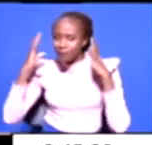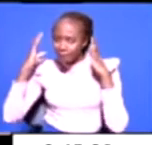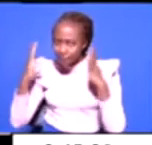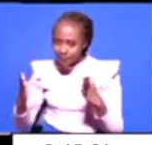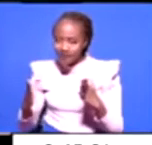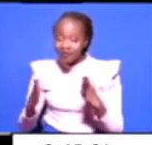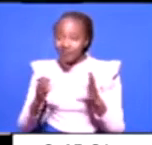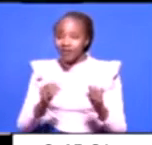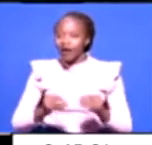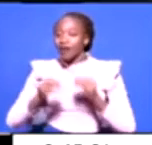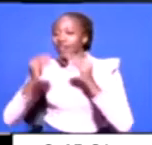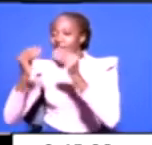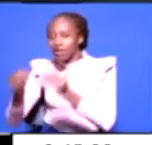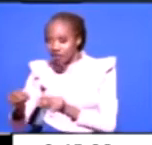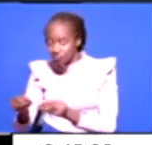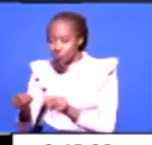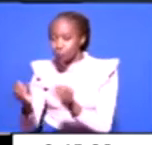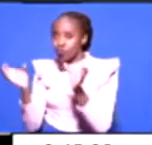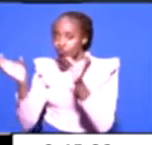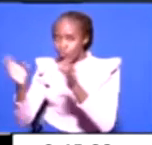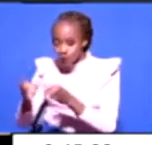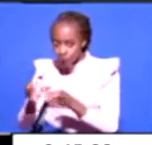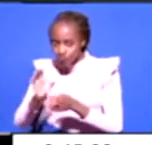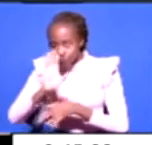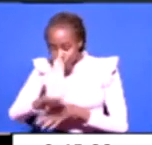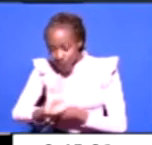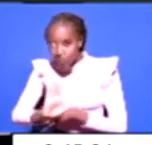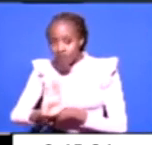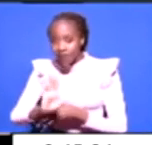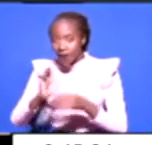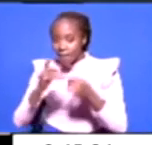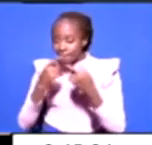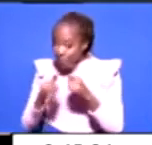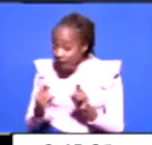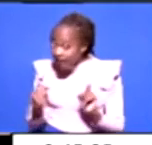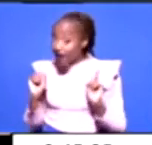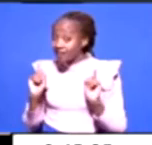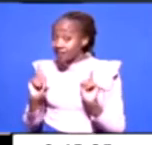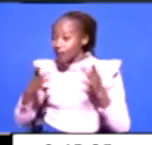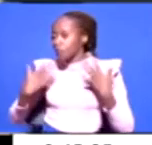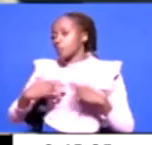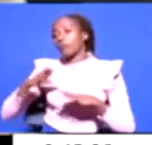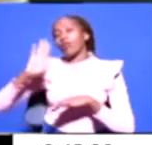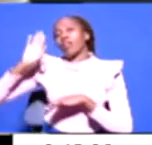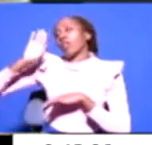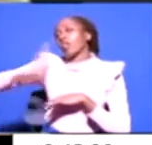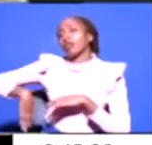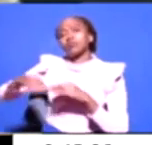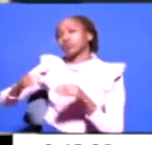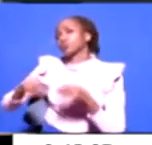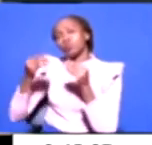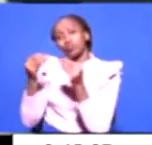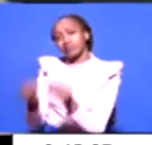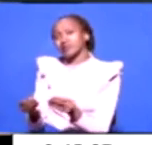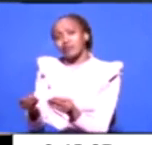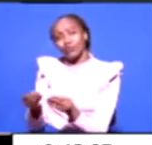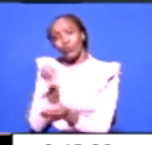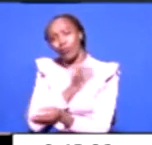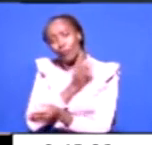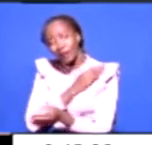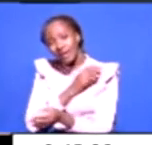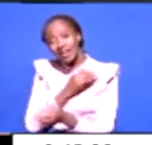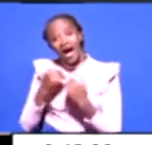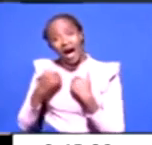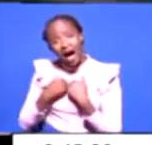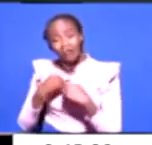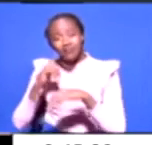kuyapeleka kwenye chama. Lakini watu huwa wanachelewa. Kuna muda ambao